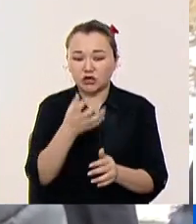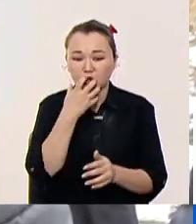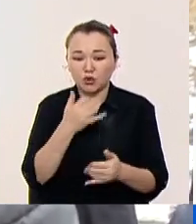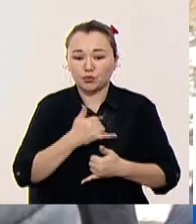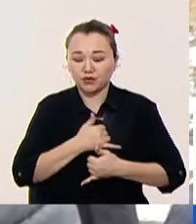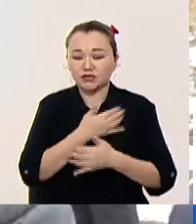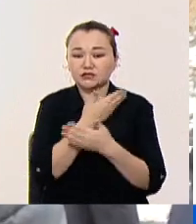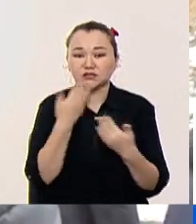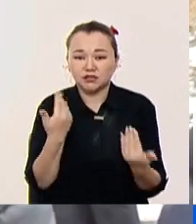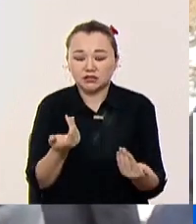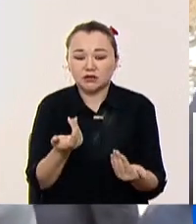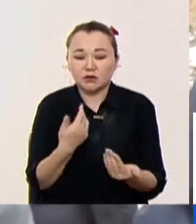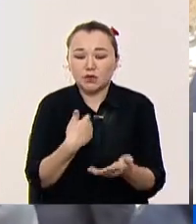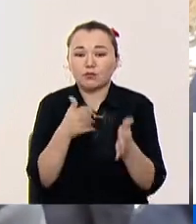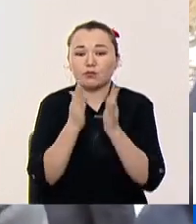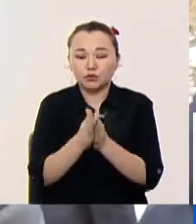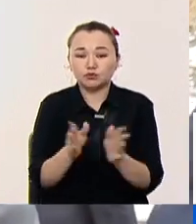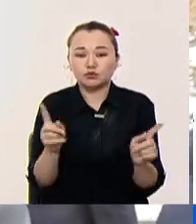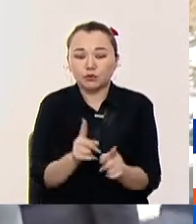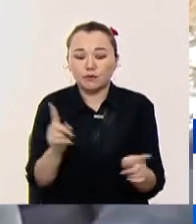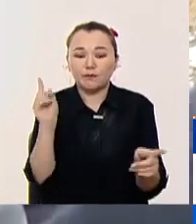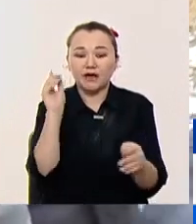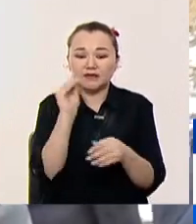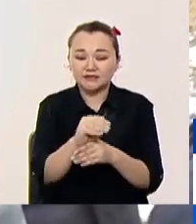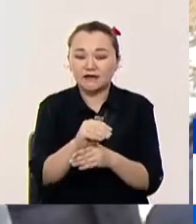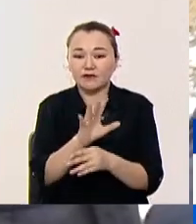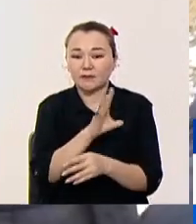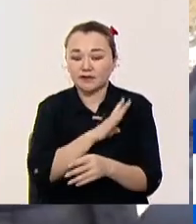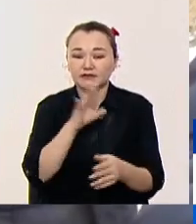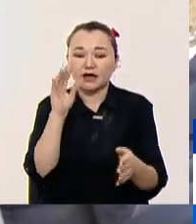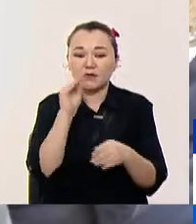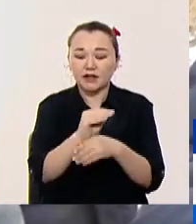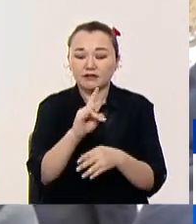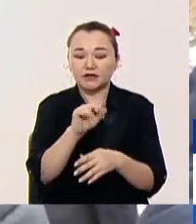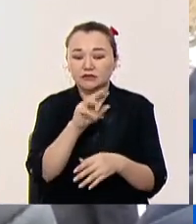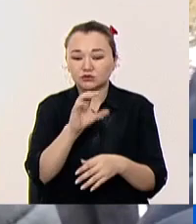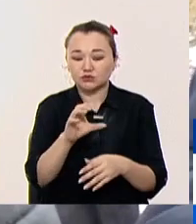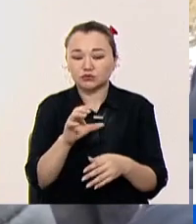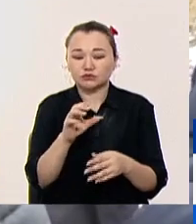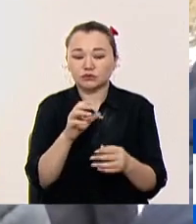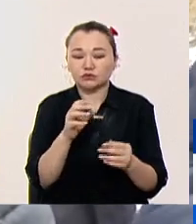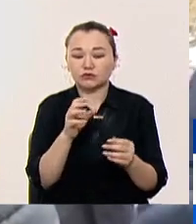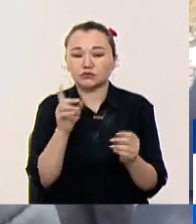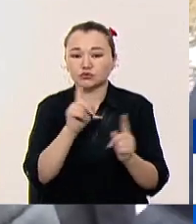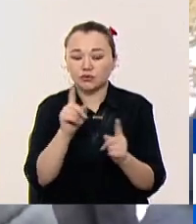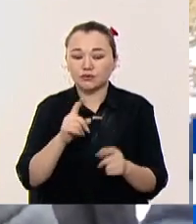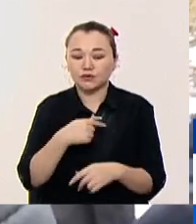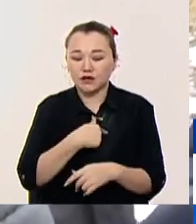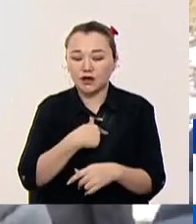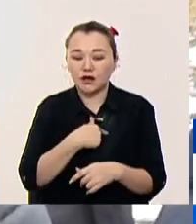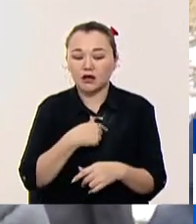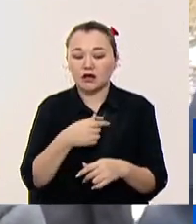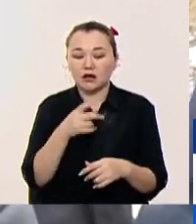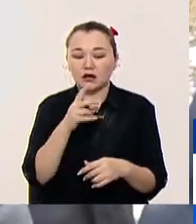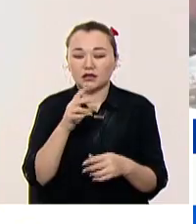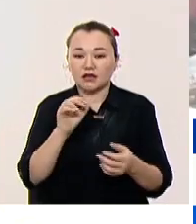нет. Мы просим, чтобы нам поставили дополнительный насос нагнетающий, чтобы нам